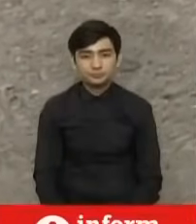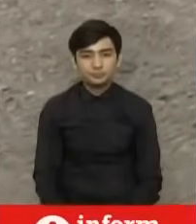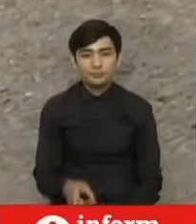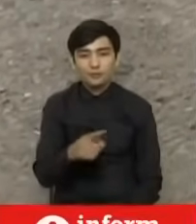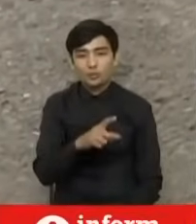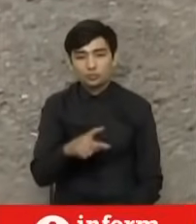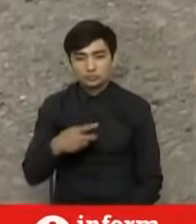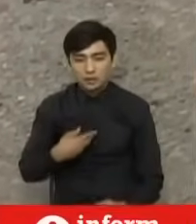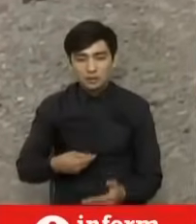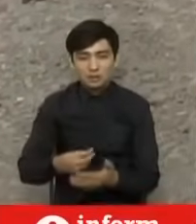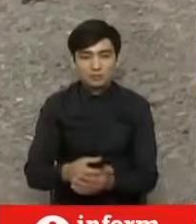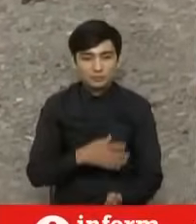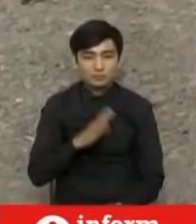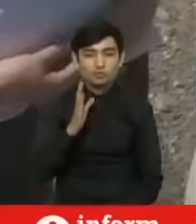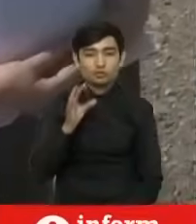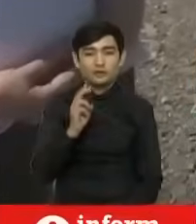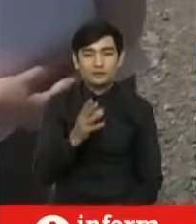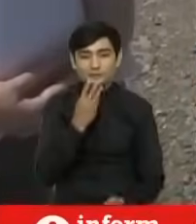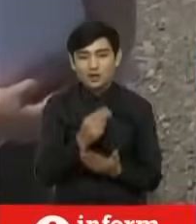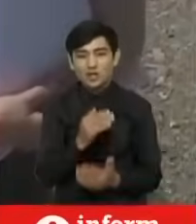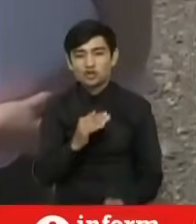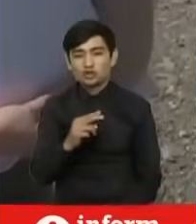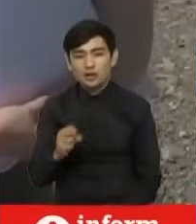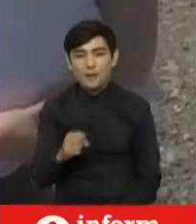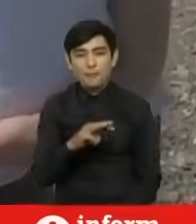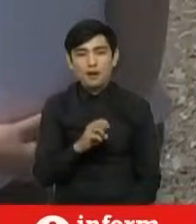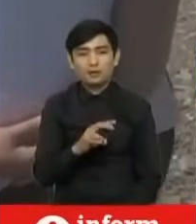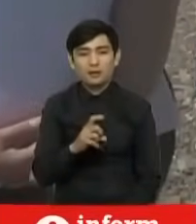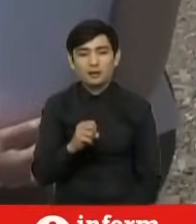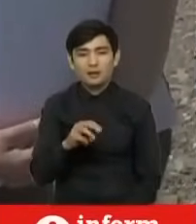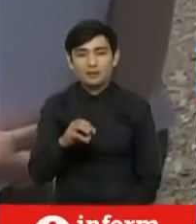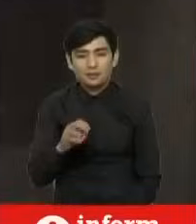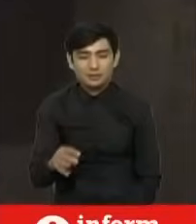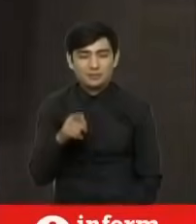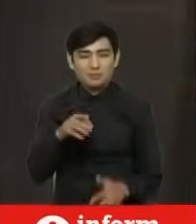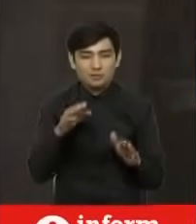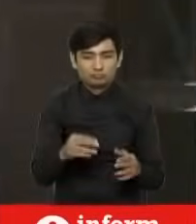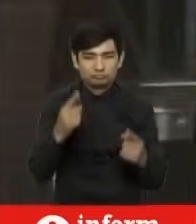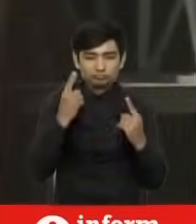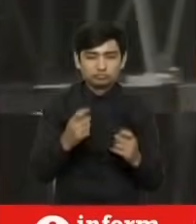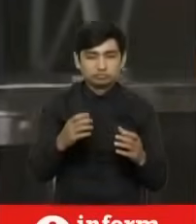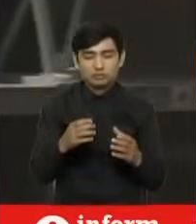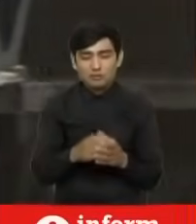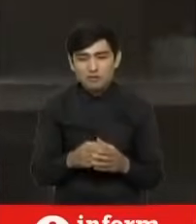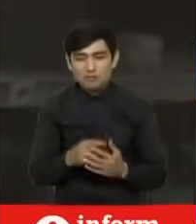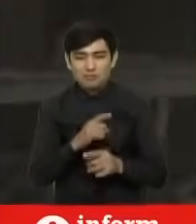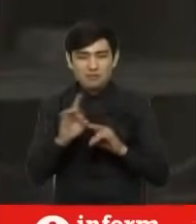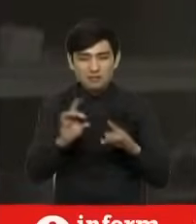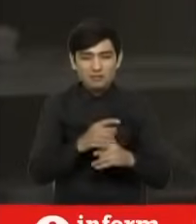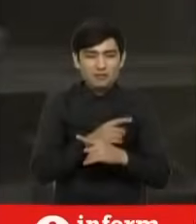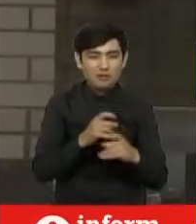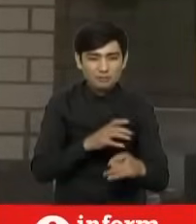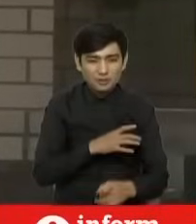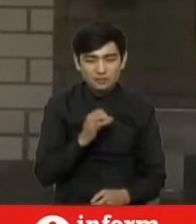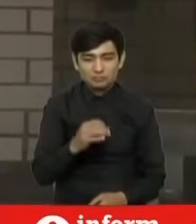Эти люди вложили сбережения в будущие квартиры в ЖК «Манхэттен» еще на этапе котлована. Консалтинговая компания, которая рекламировала жилье,